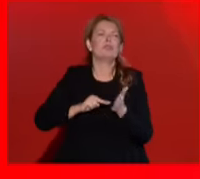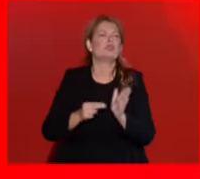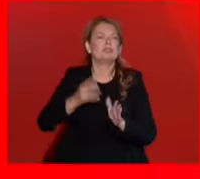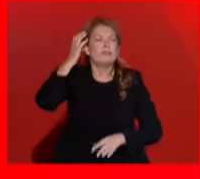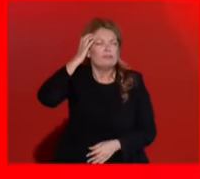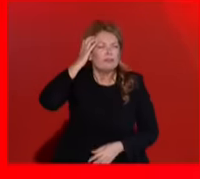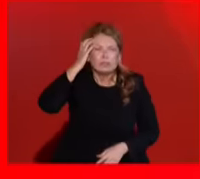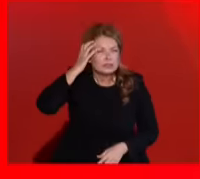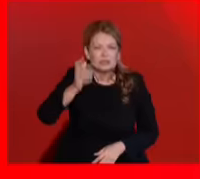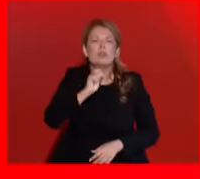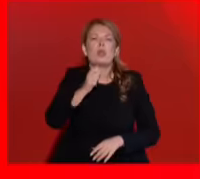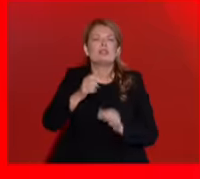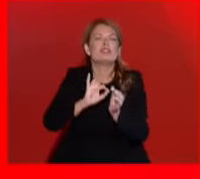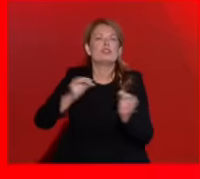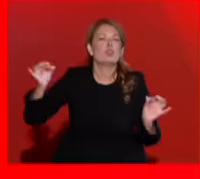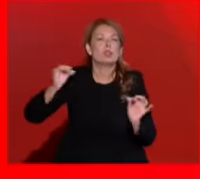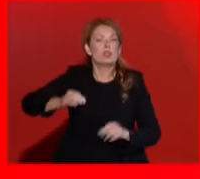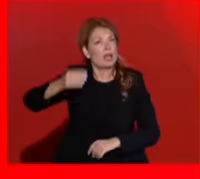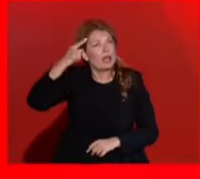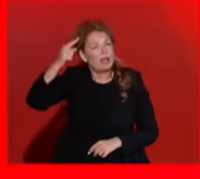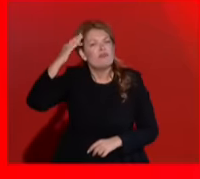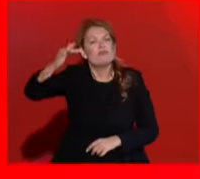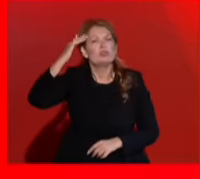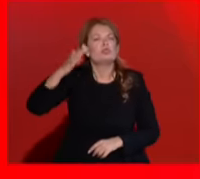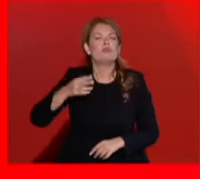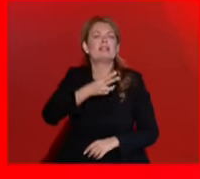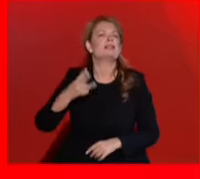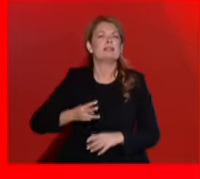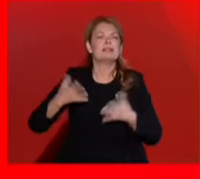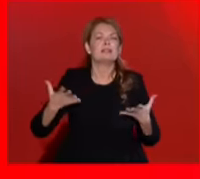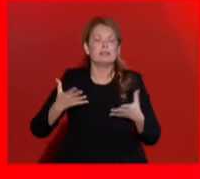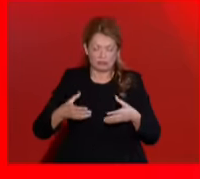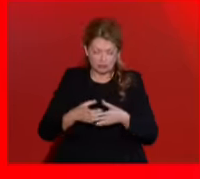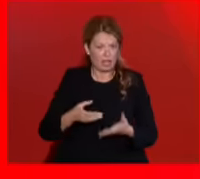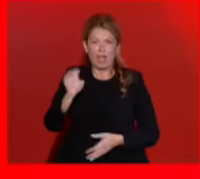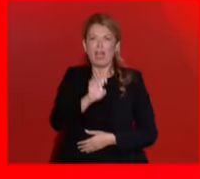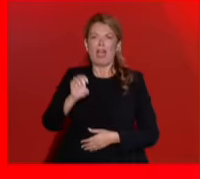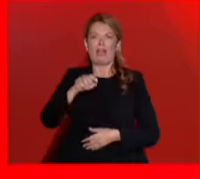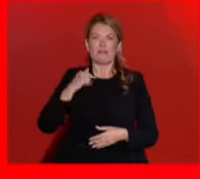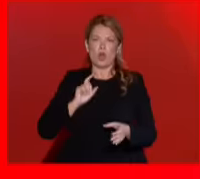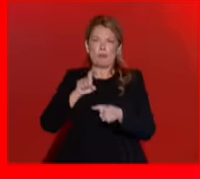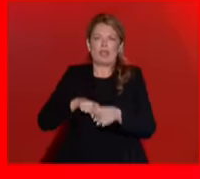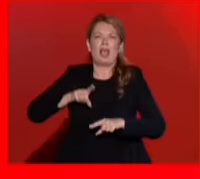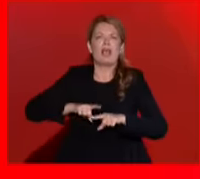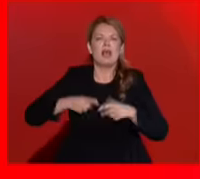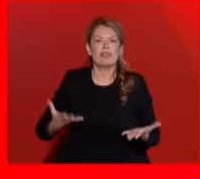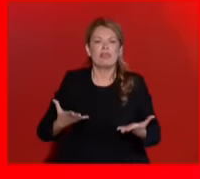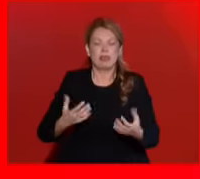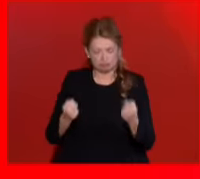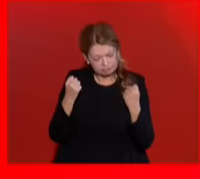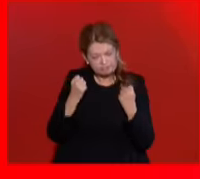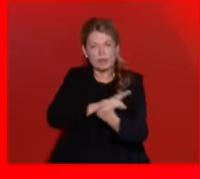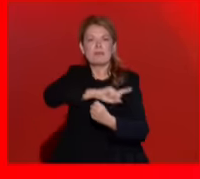το οπλοστάσιό μας το ιδεολογικό, γιατί είμαστε μια ευρωπαϊκή δύναμη. Είμαστε μια